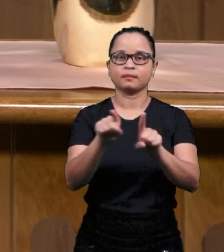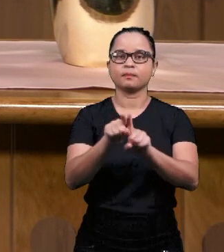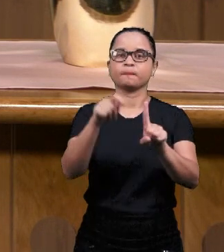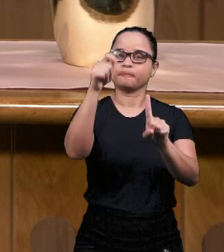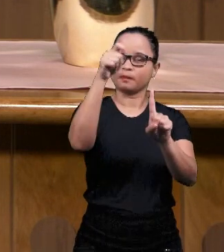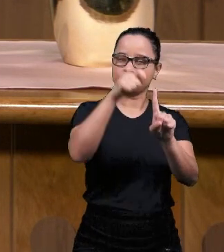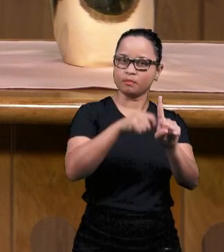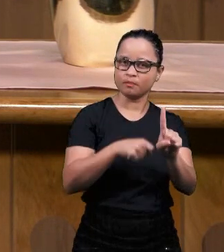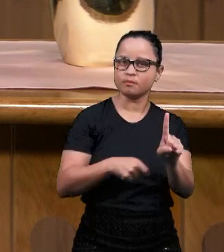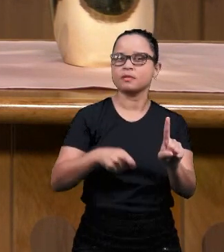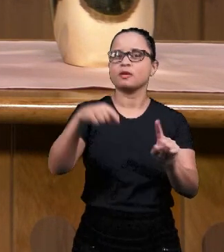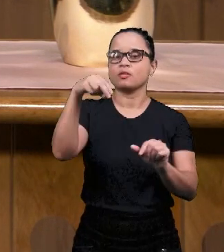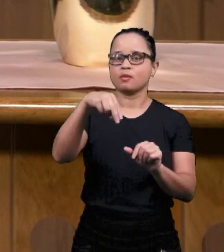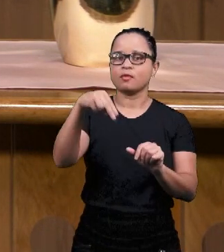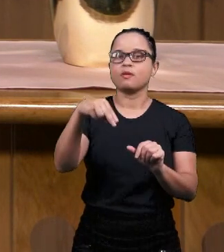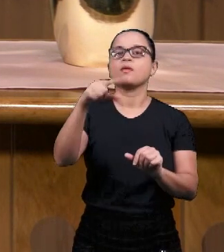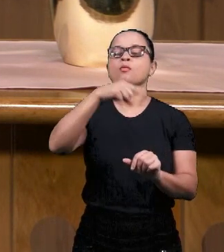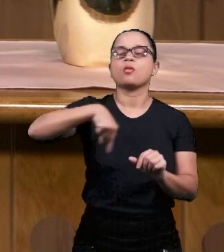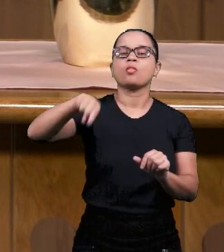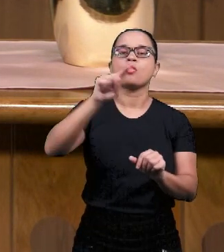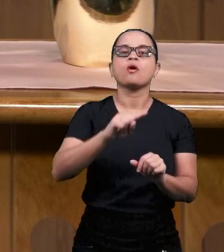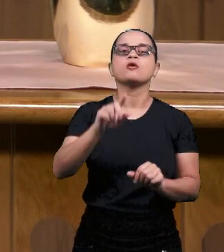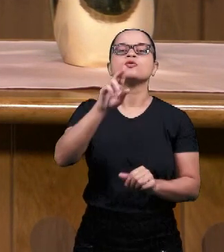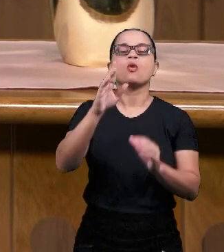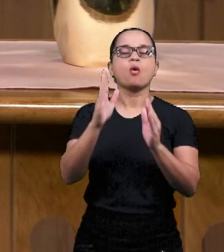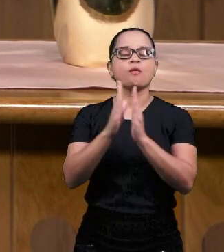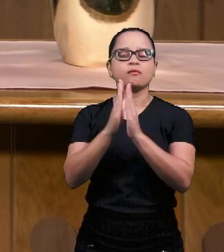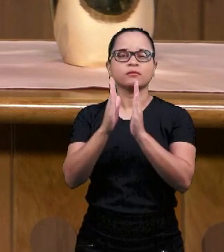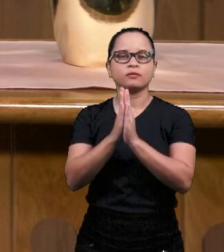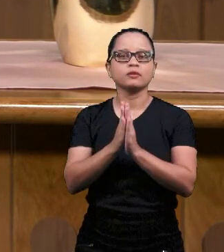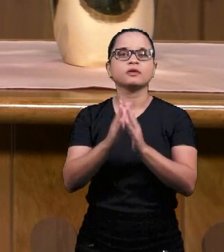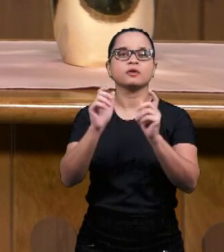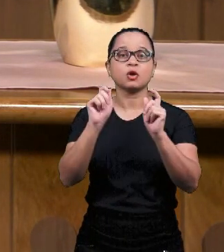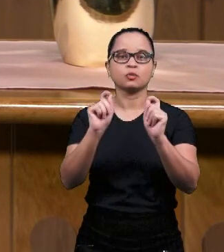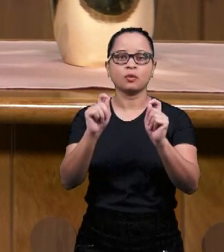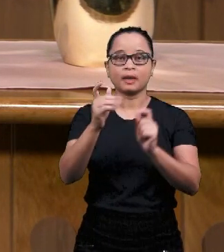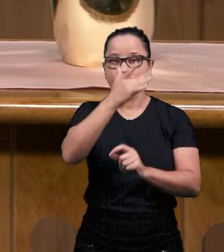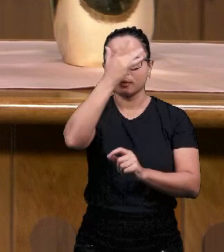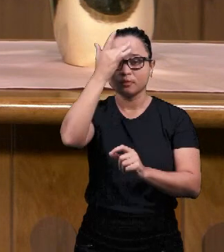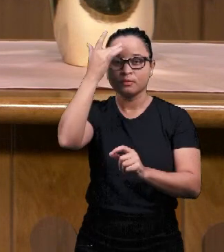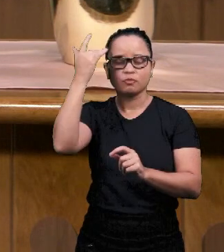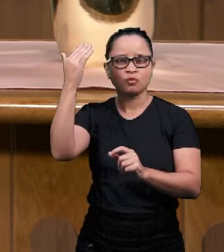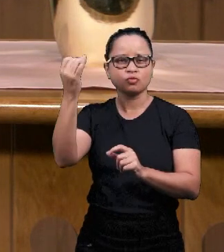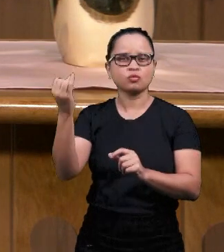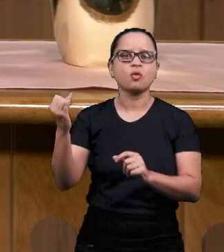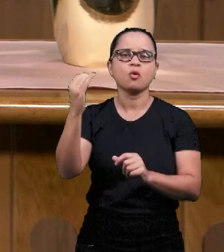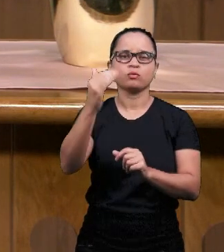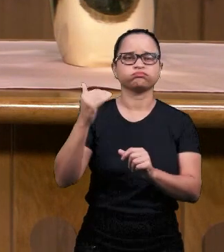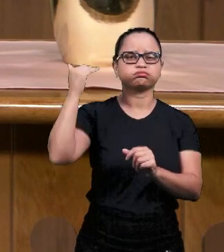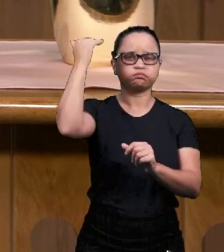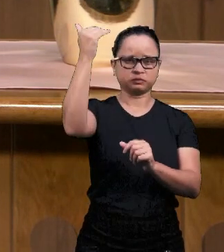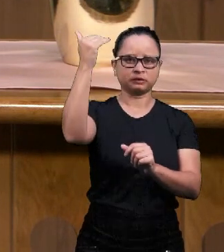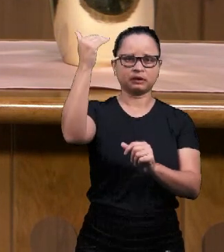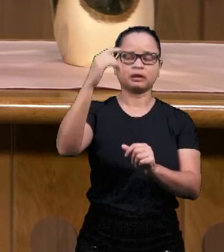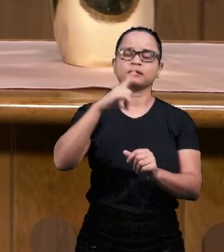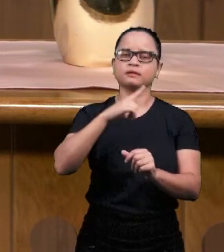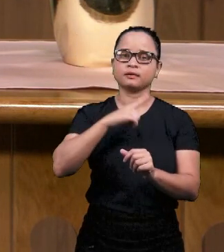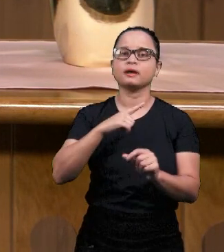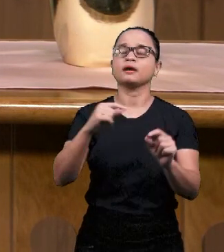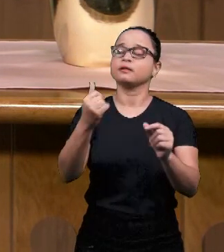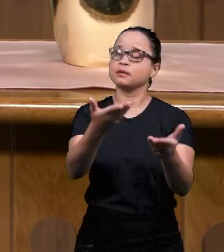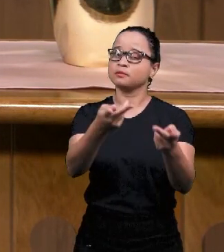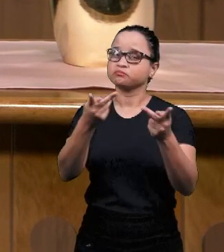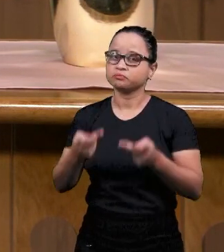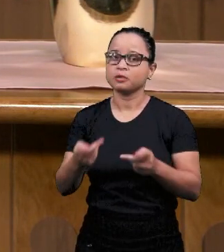в нашем богослужении. И в этом месяце, когда мы молимся за людей,